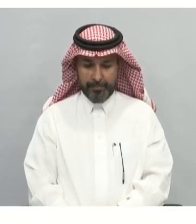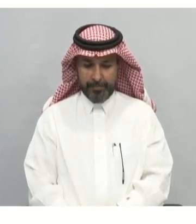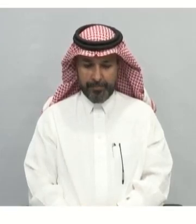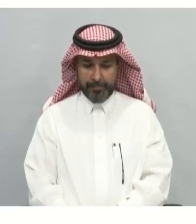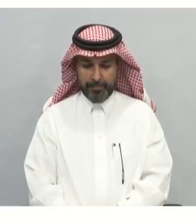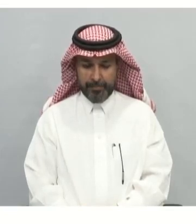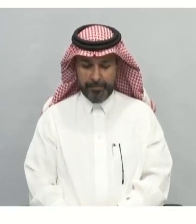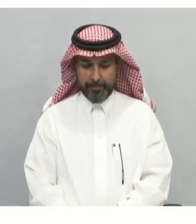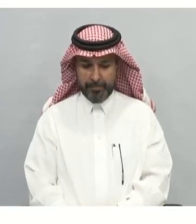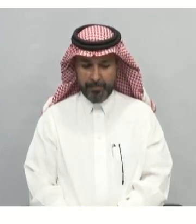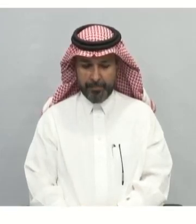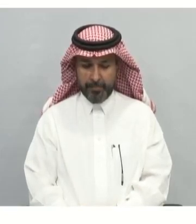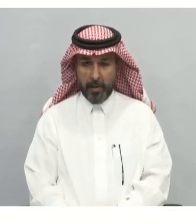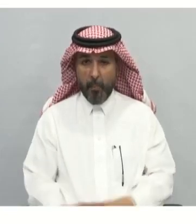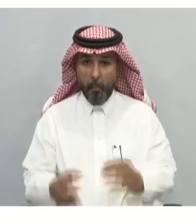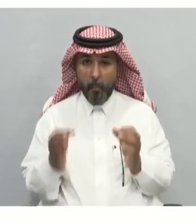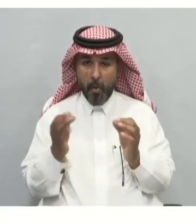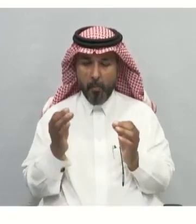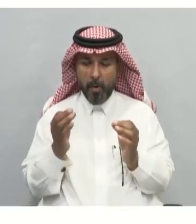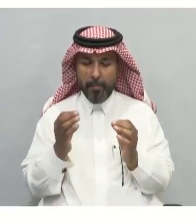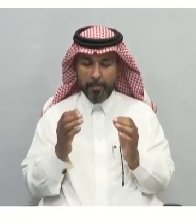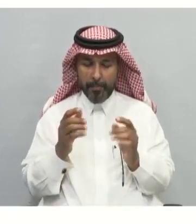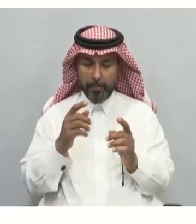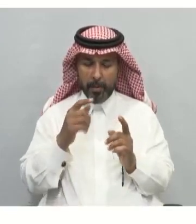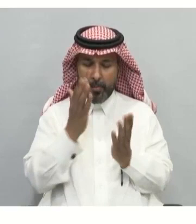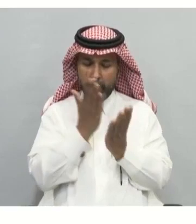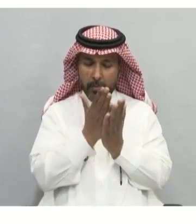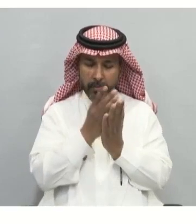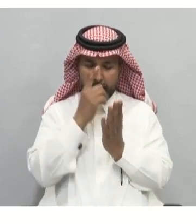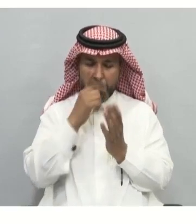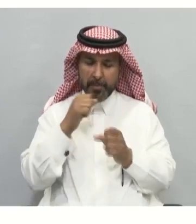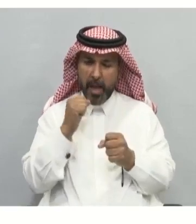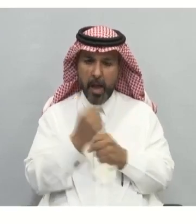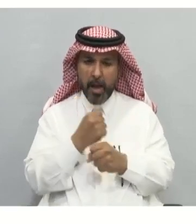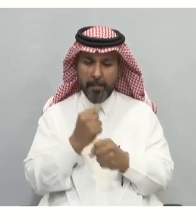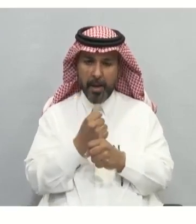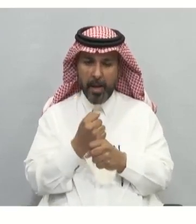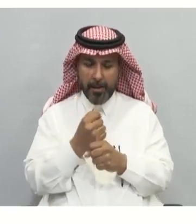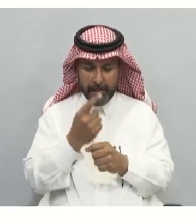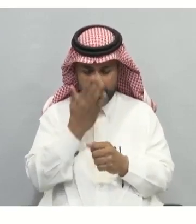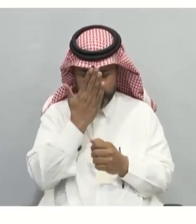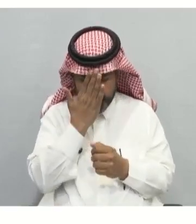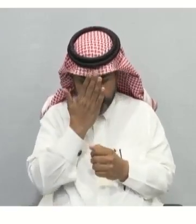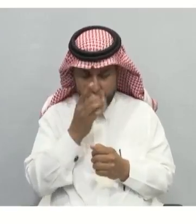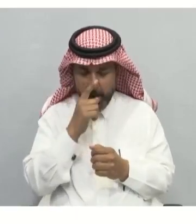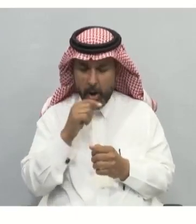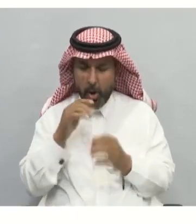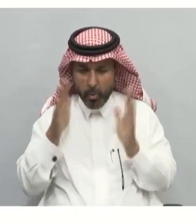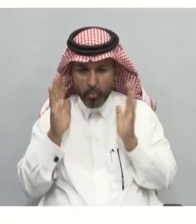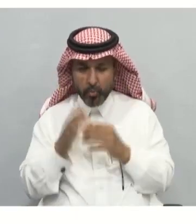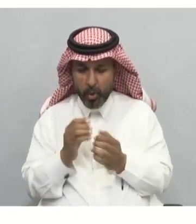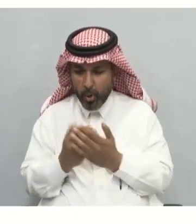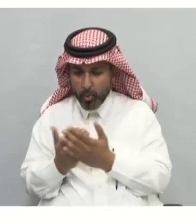ثانيا على المسلم ان يفعل الاسباب الموصله الى رحمه الله تعالى ومغفرته